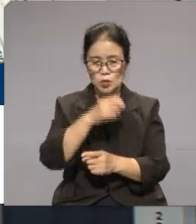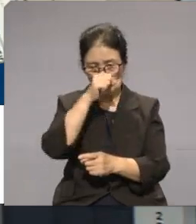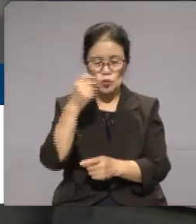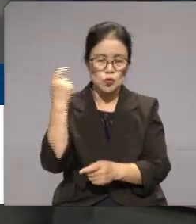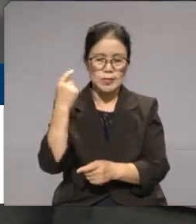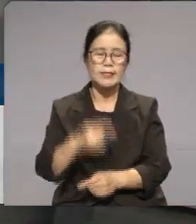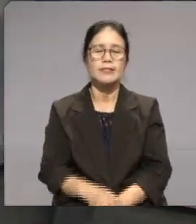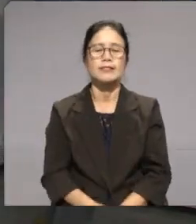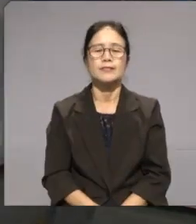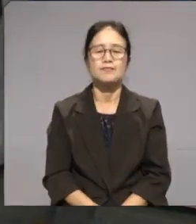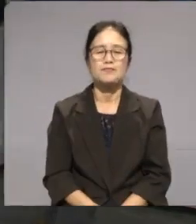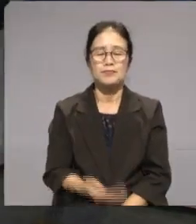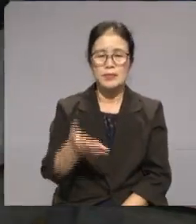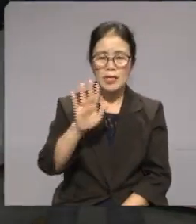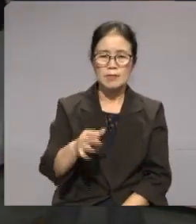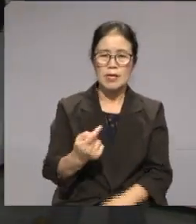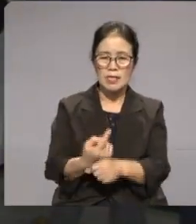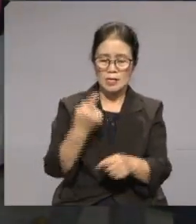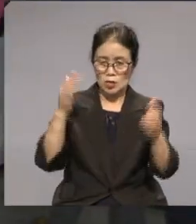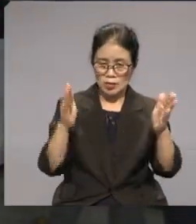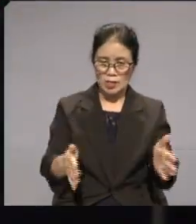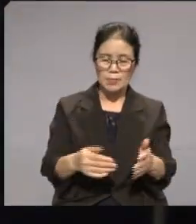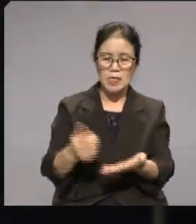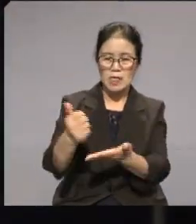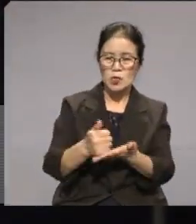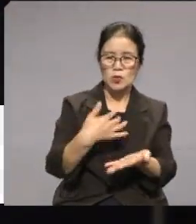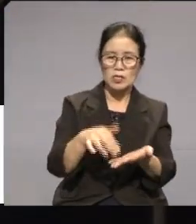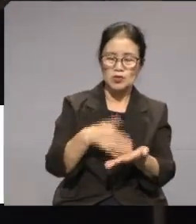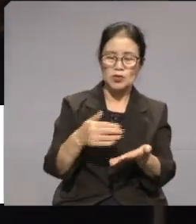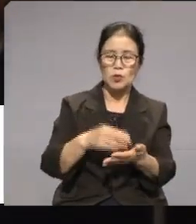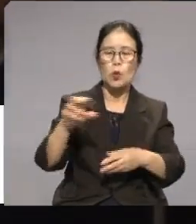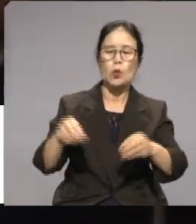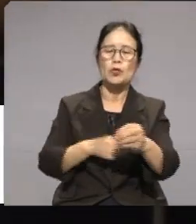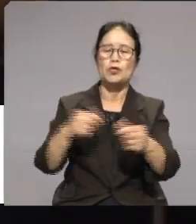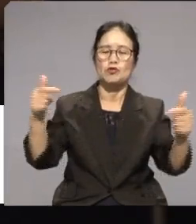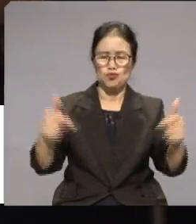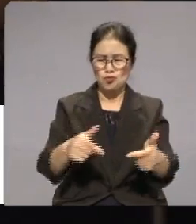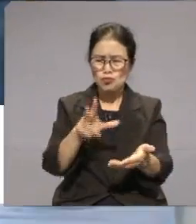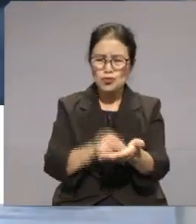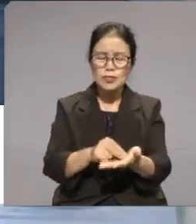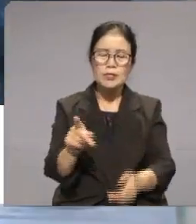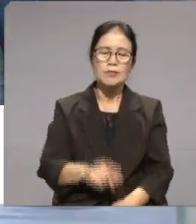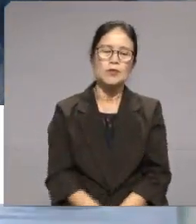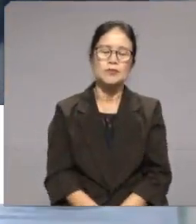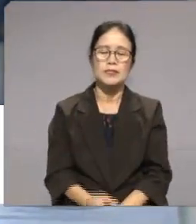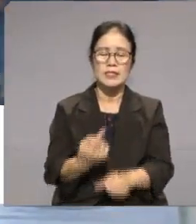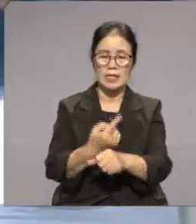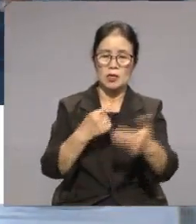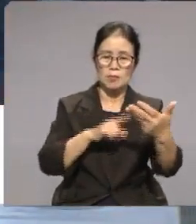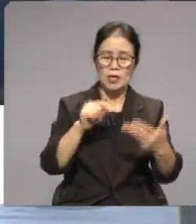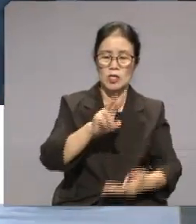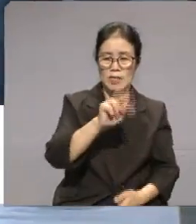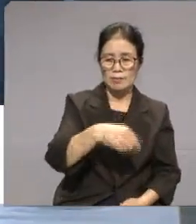켜졌다고. 하지만 지난해 동월 대비 이용객은 오히려 감소한 게 문제. 지난해 8월